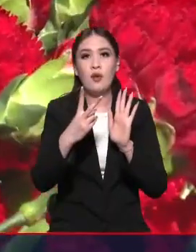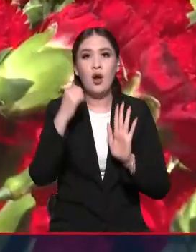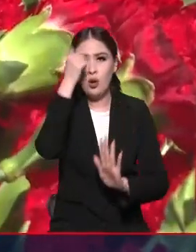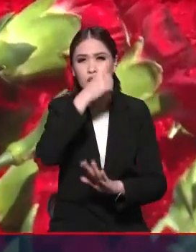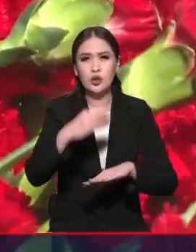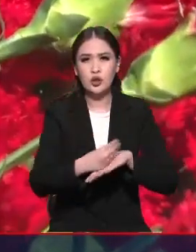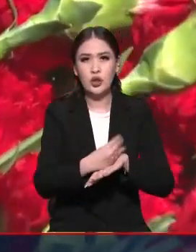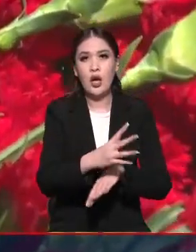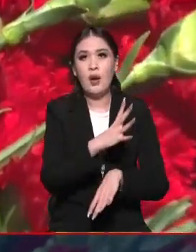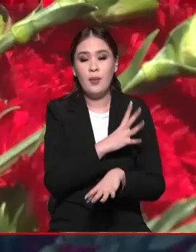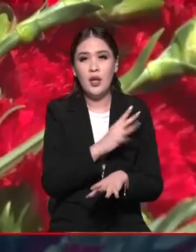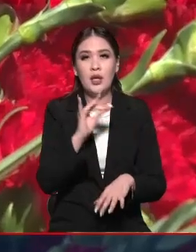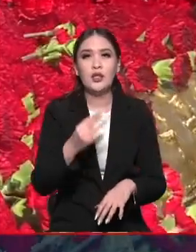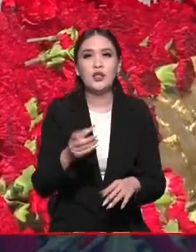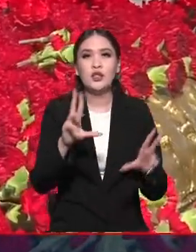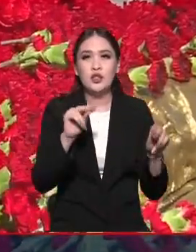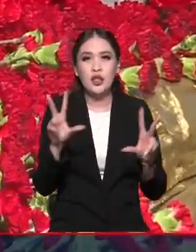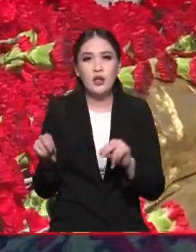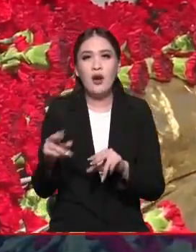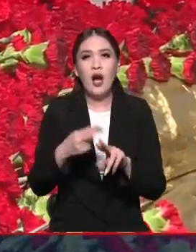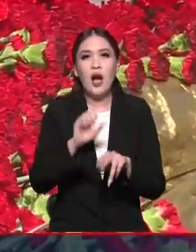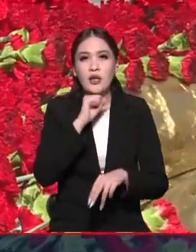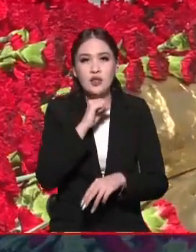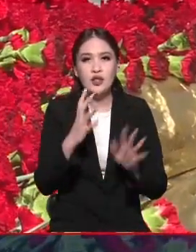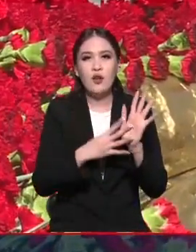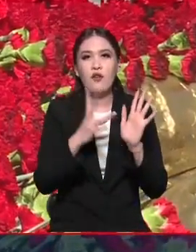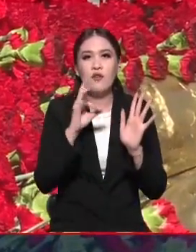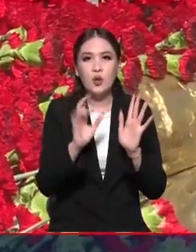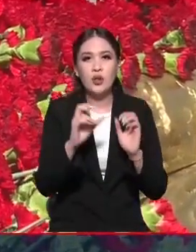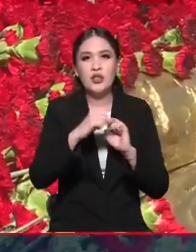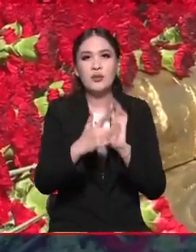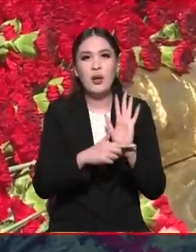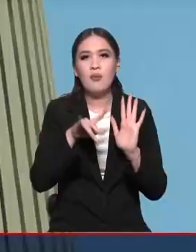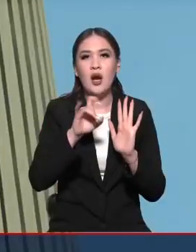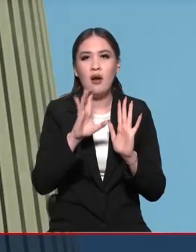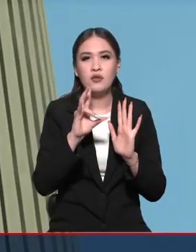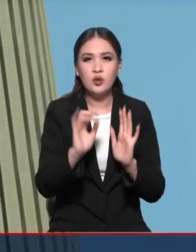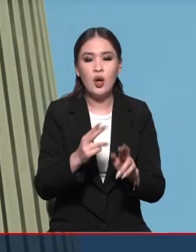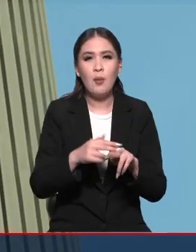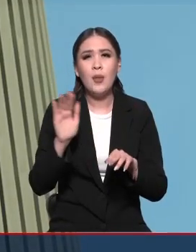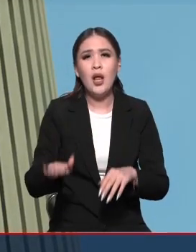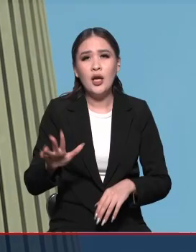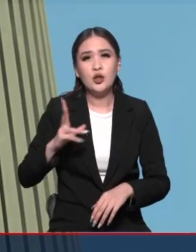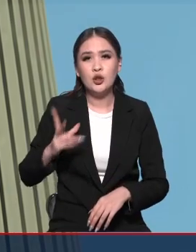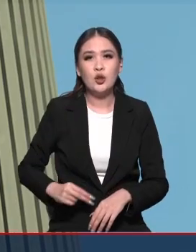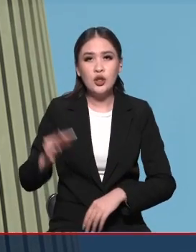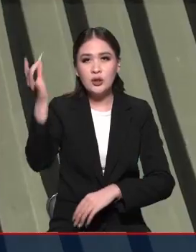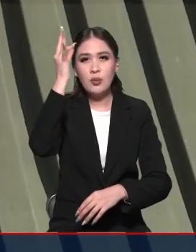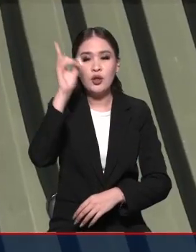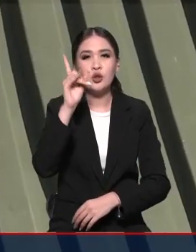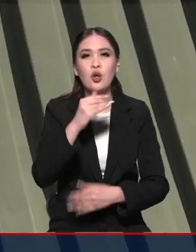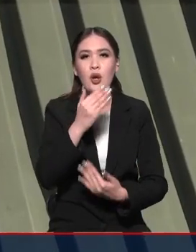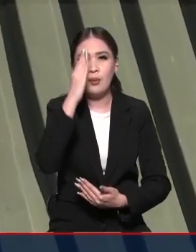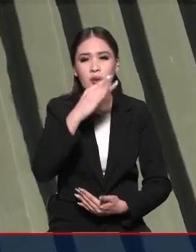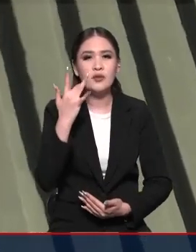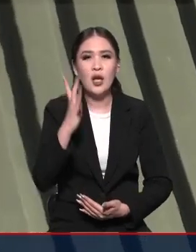года, и сейчас он счастливый отташка 9 внуков и 17 правнуков. Его младшая дочь вспоминает, что их отец всегда был